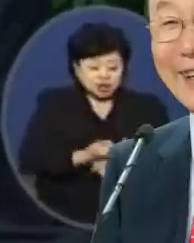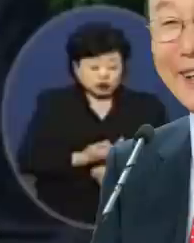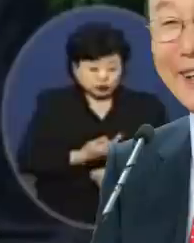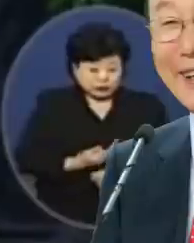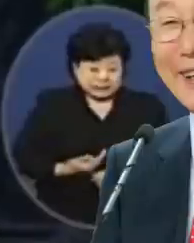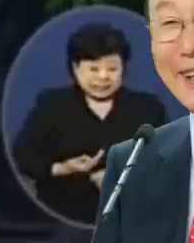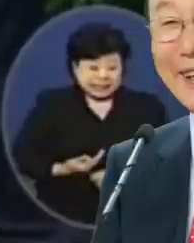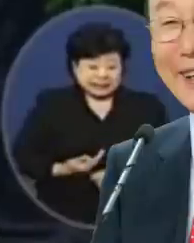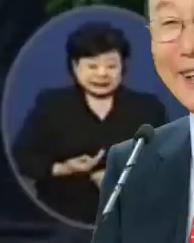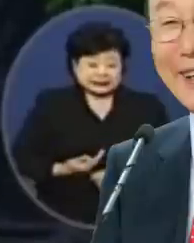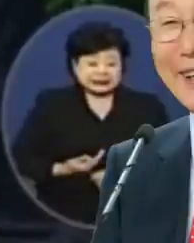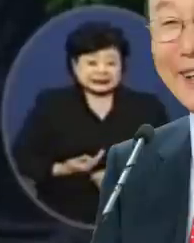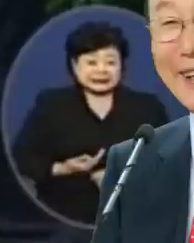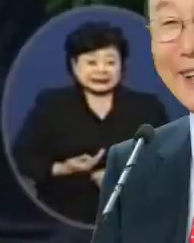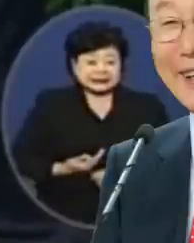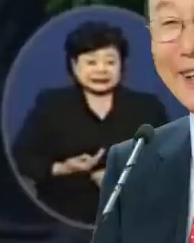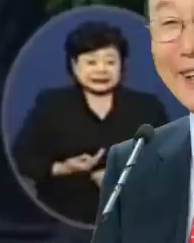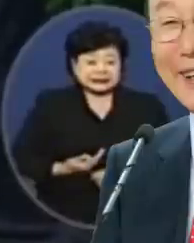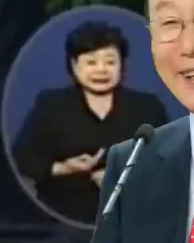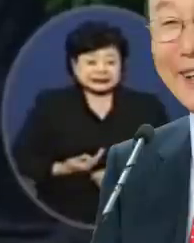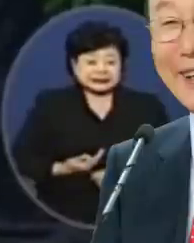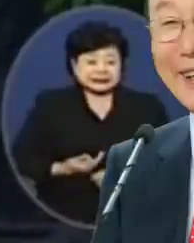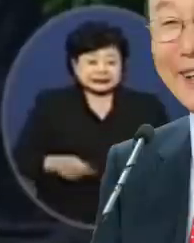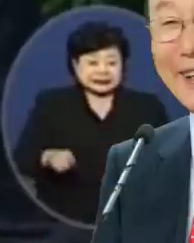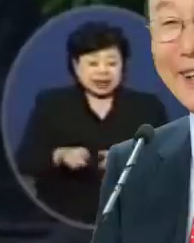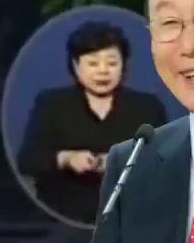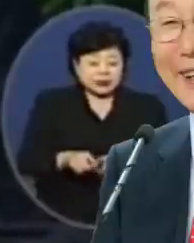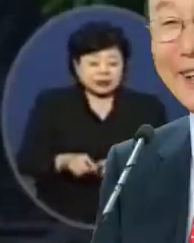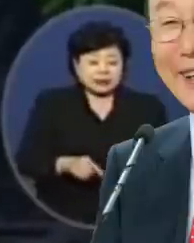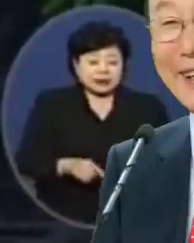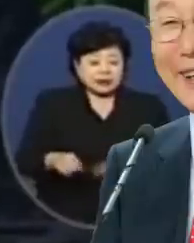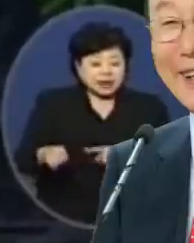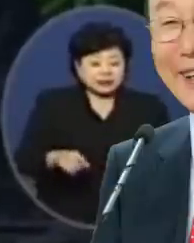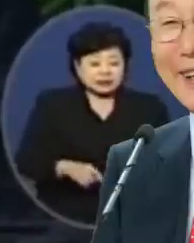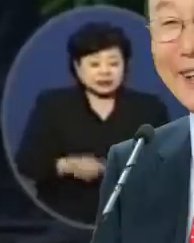제자를 거느리고 다니시는데 그 제자 중에서